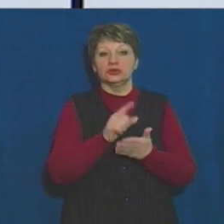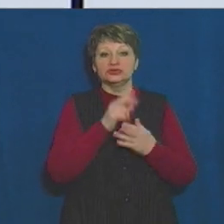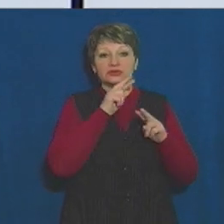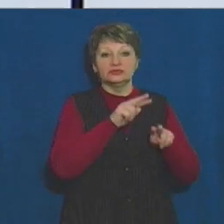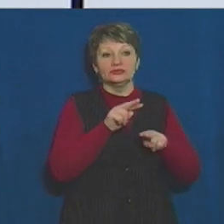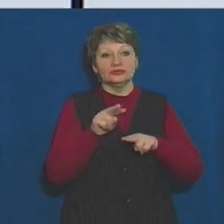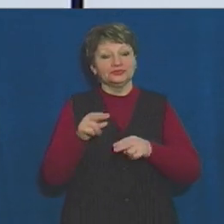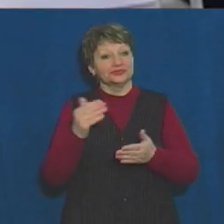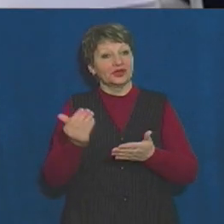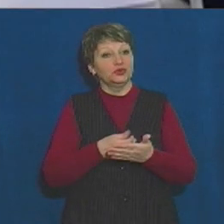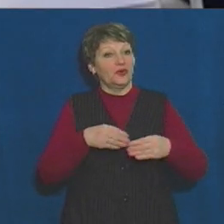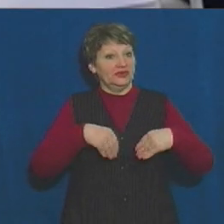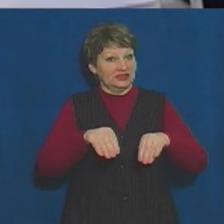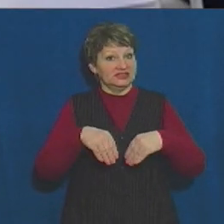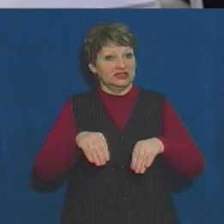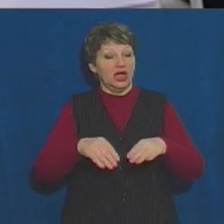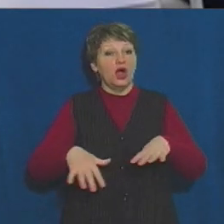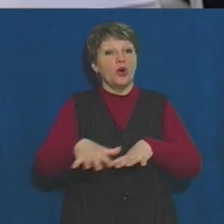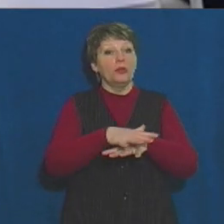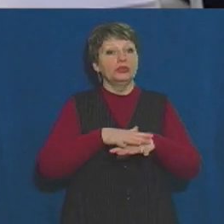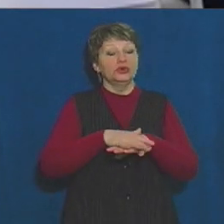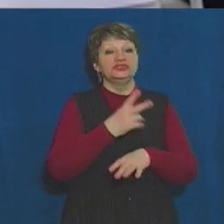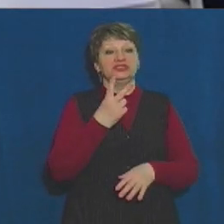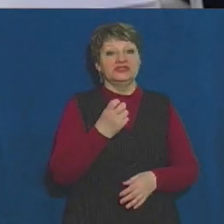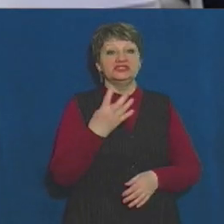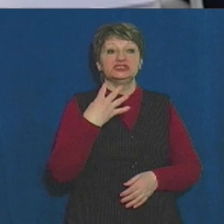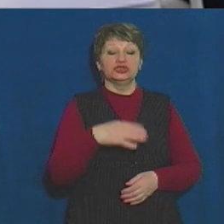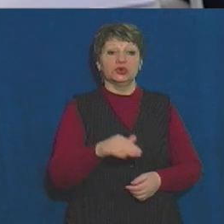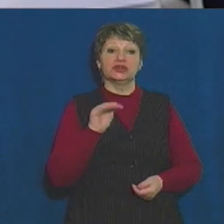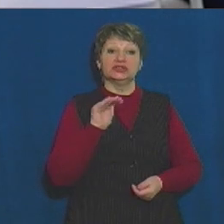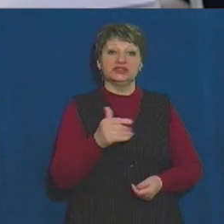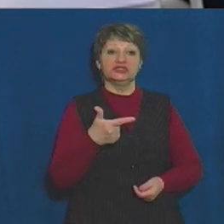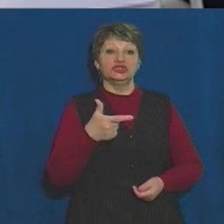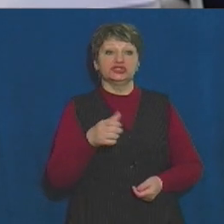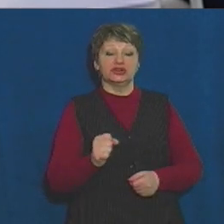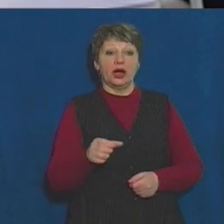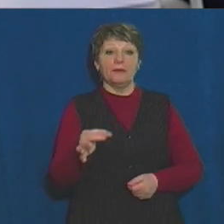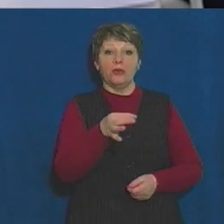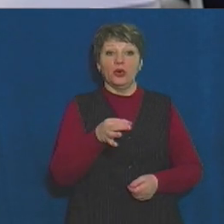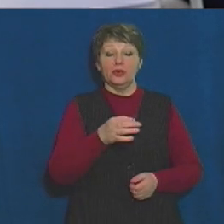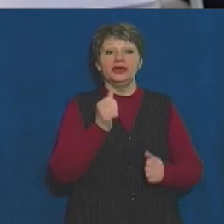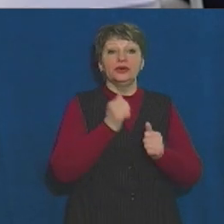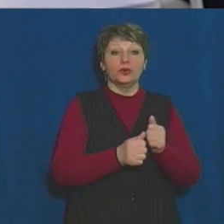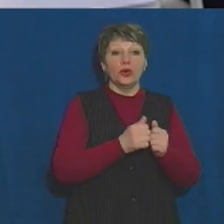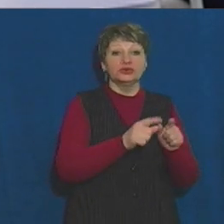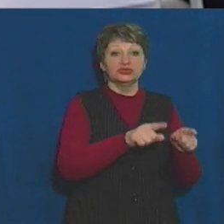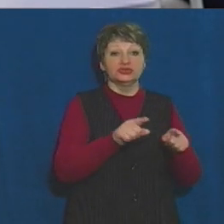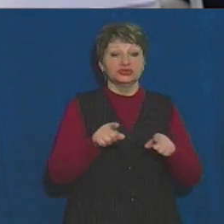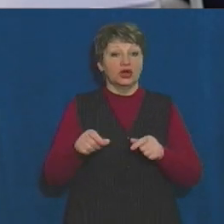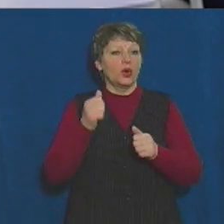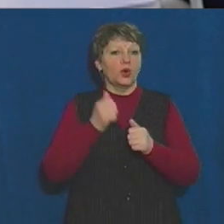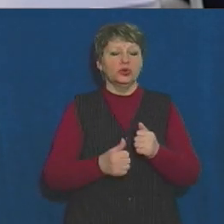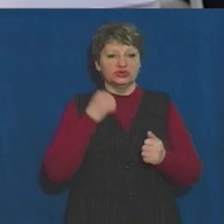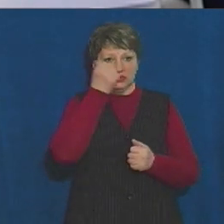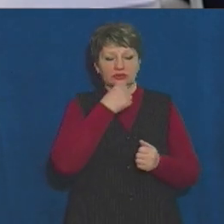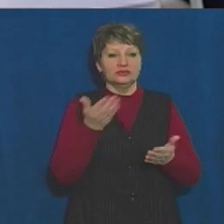знаєте, площа у нас 240 тисяч гектар по області, і кожен з цих гектарів, він не рубається кожного року, а рубається